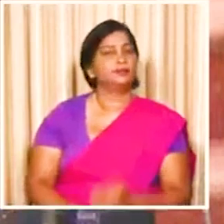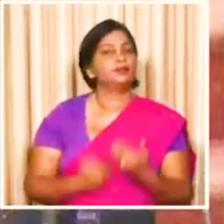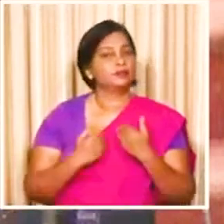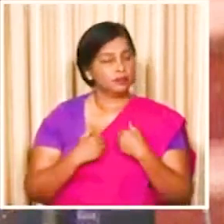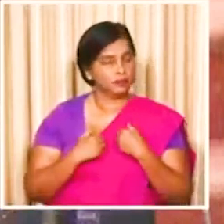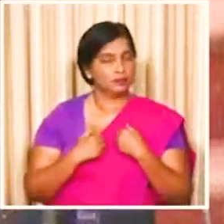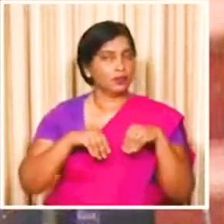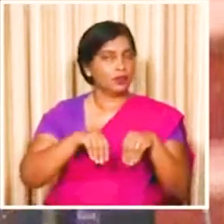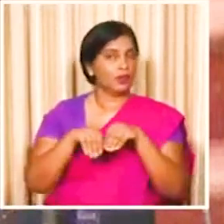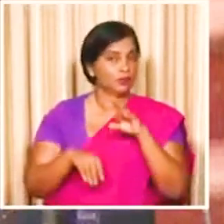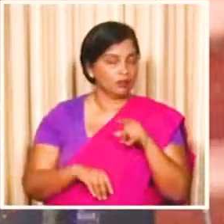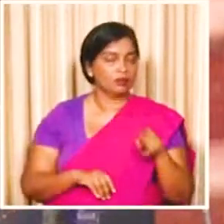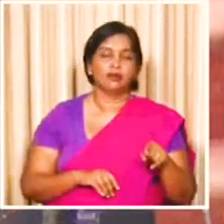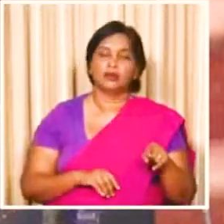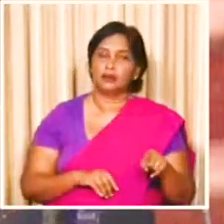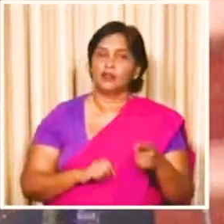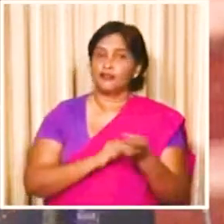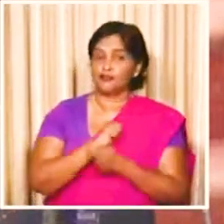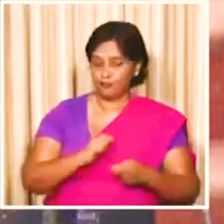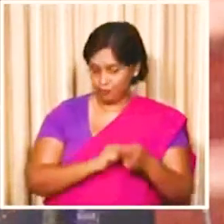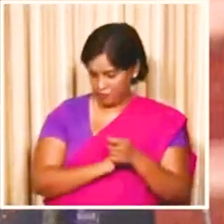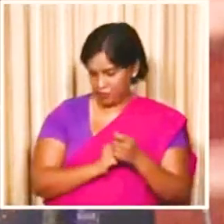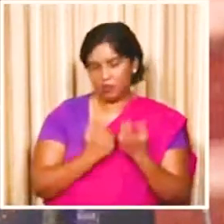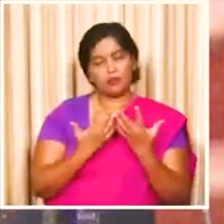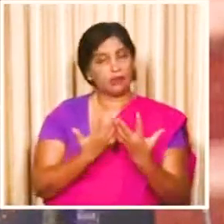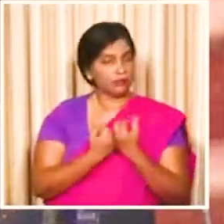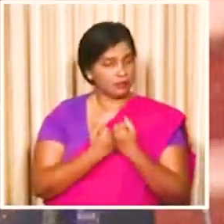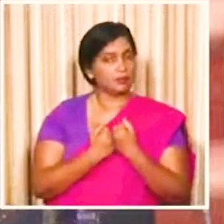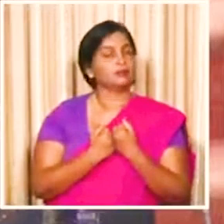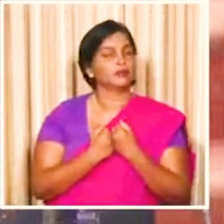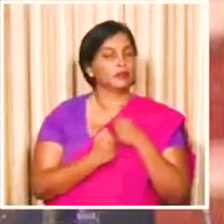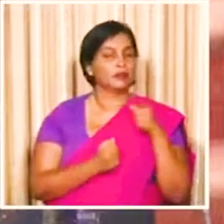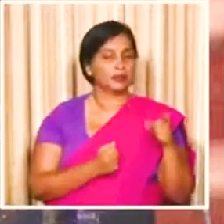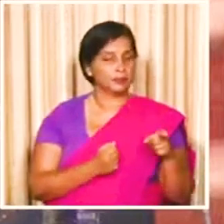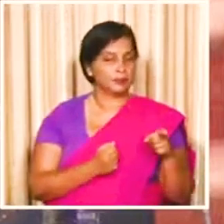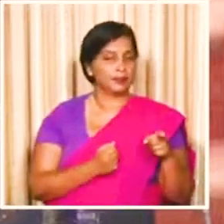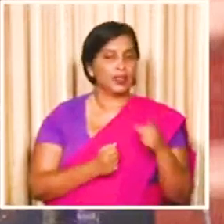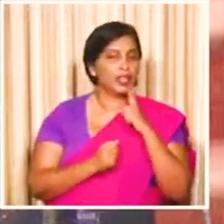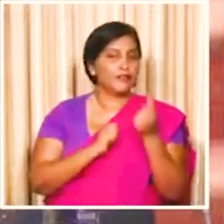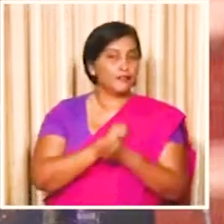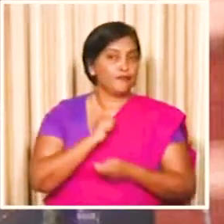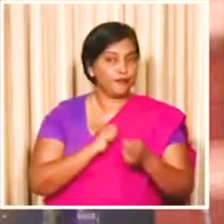செய்யப்படுகின்ற அந்த அரிசி வகைகள் பல வகைகள் ஏன் மரக்கறை வகைகள் கூட முட்டை கூட